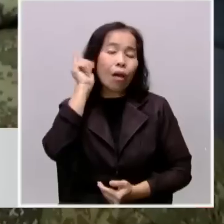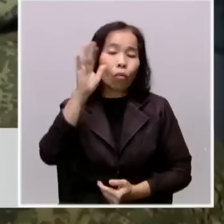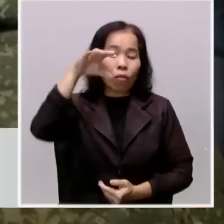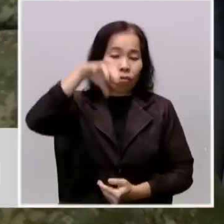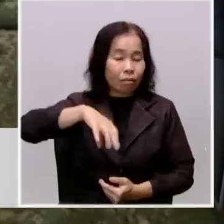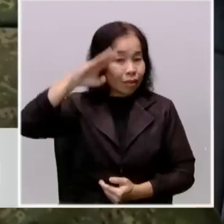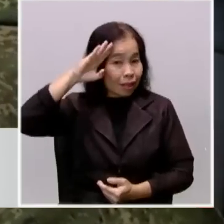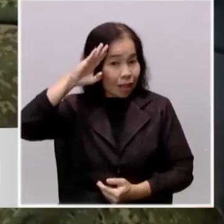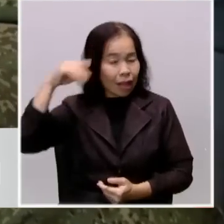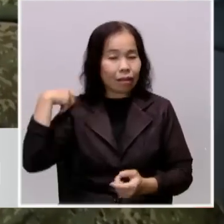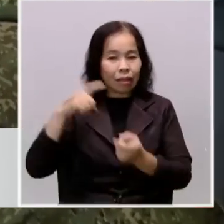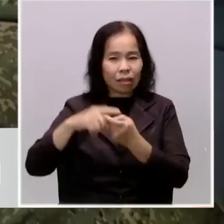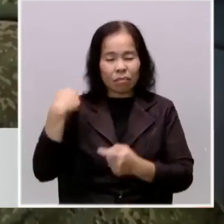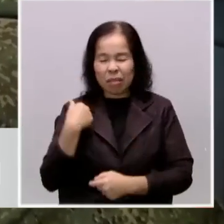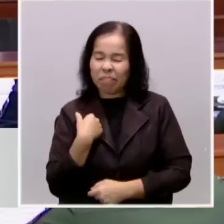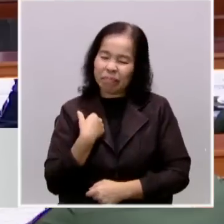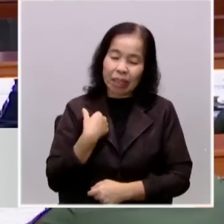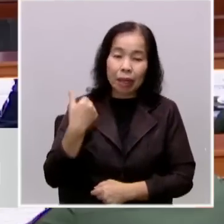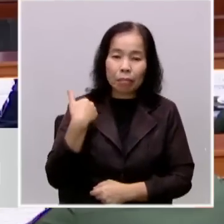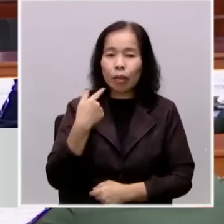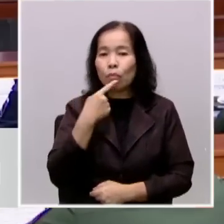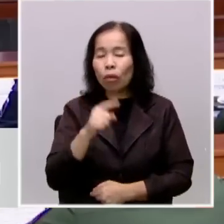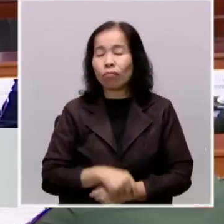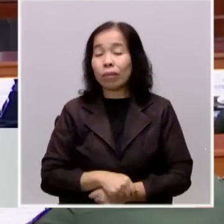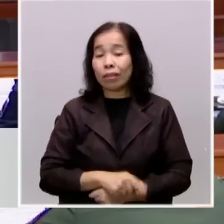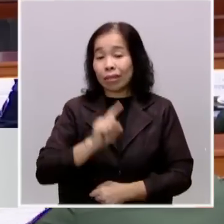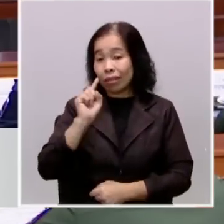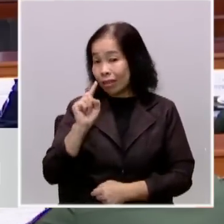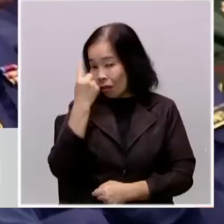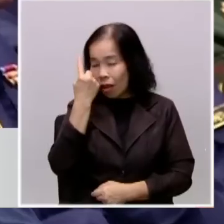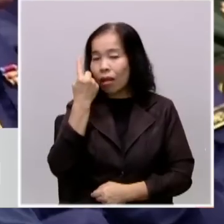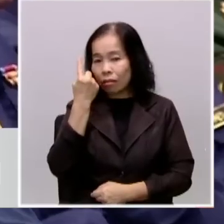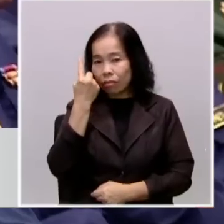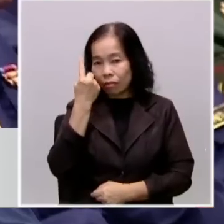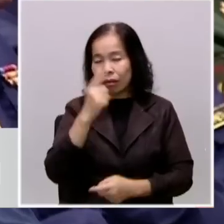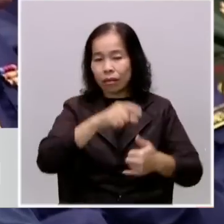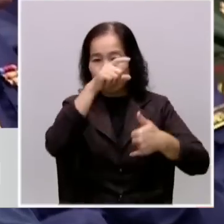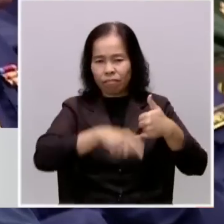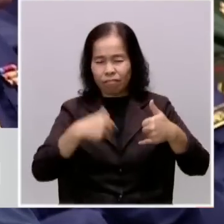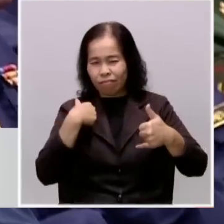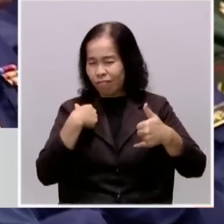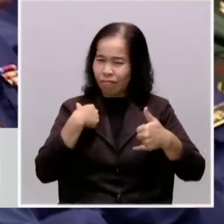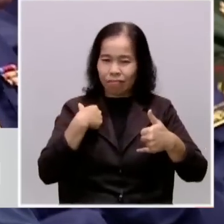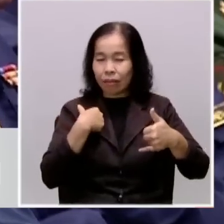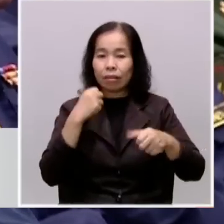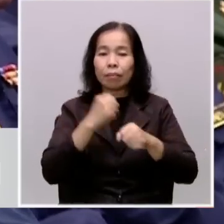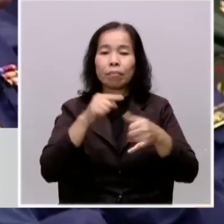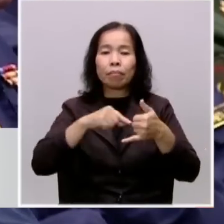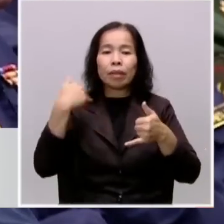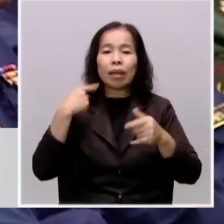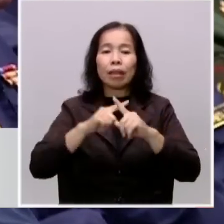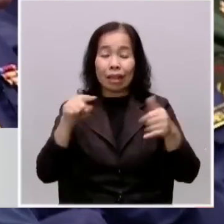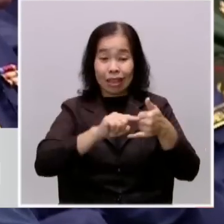สเซียเองจะเผยต่ออัลจาซีราว่าในตอนแรกเกราซิมอฟคือหนึ่งในคนที่คัดค้านปฏิบัติการนี้ของปูตินค่ะ